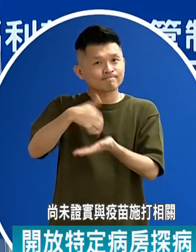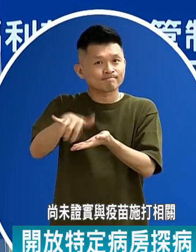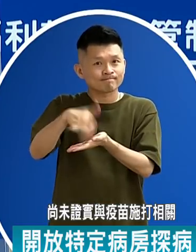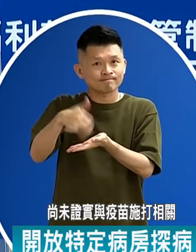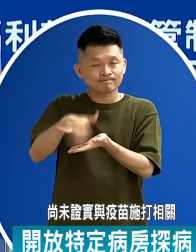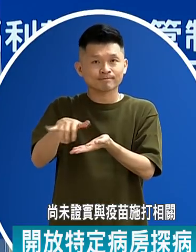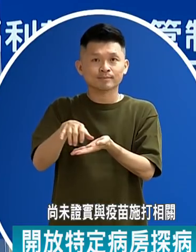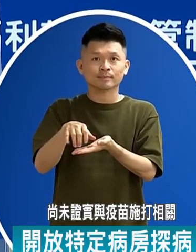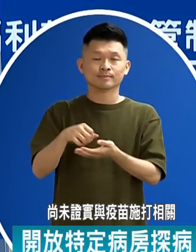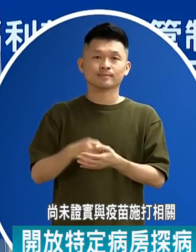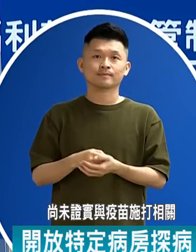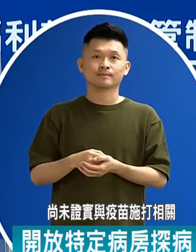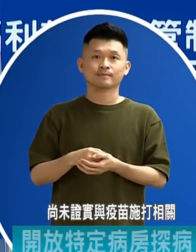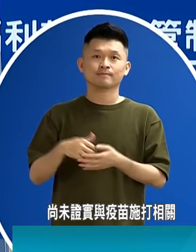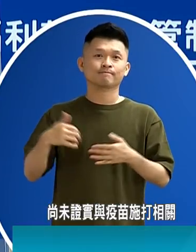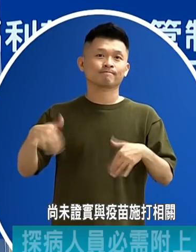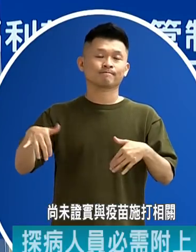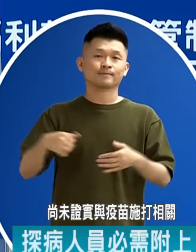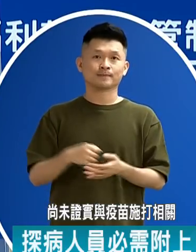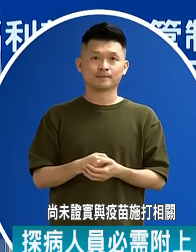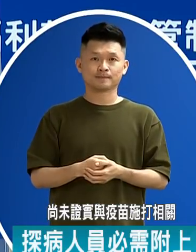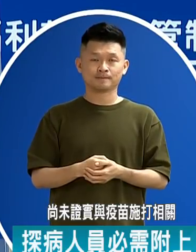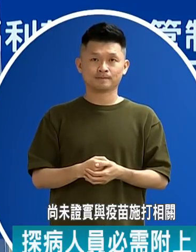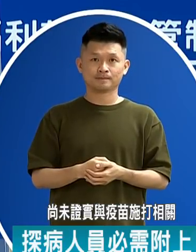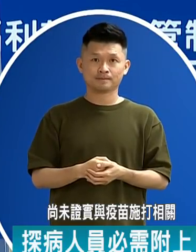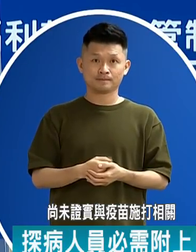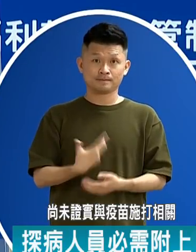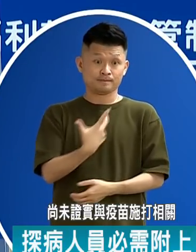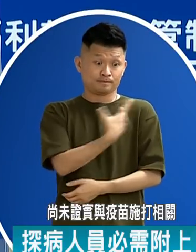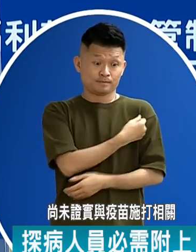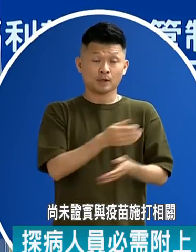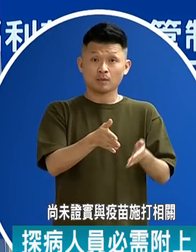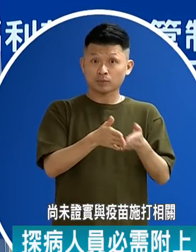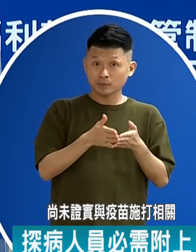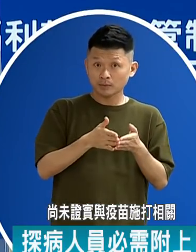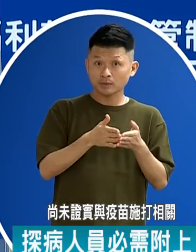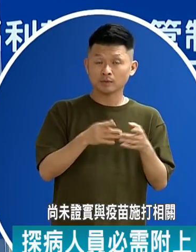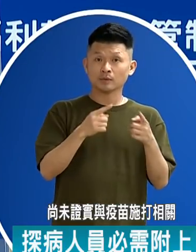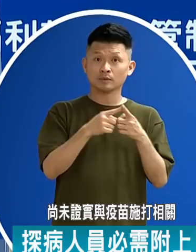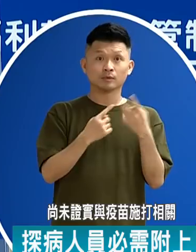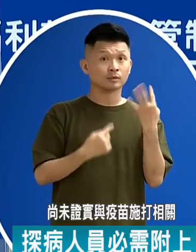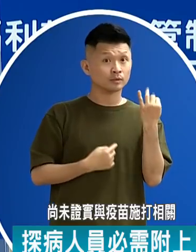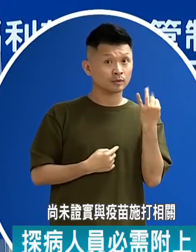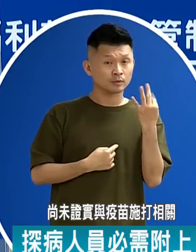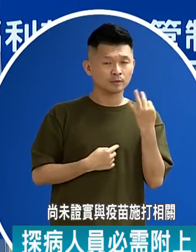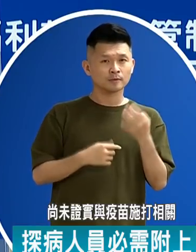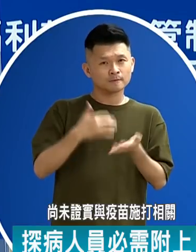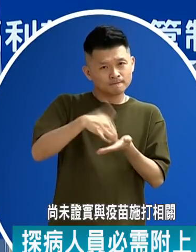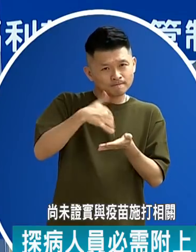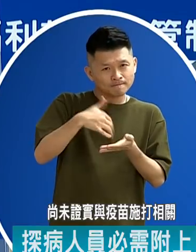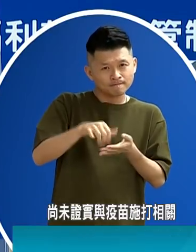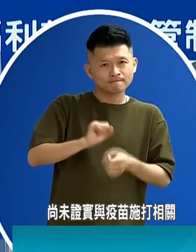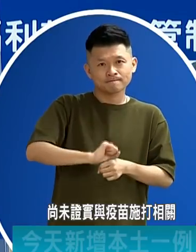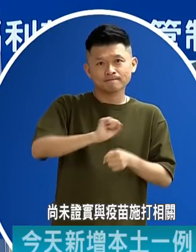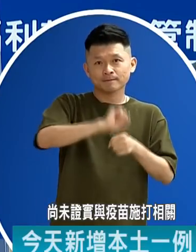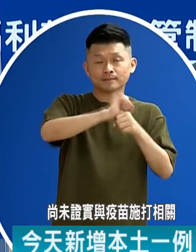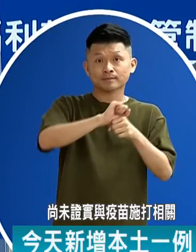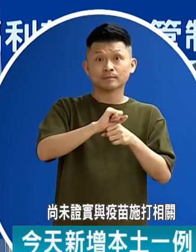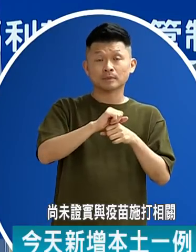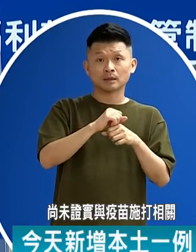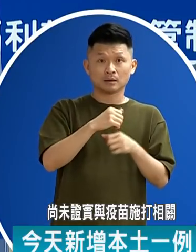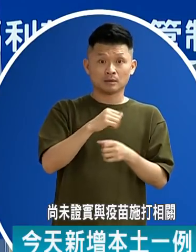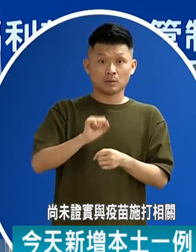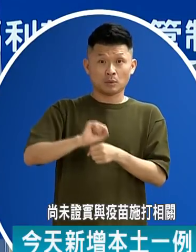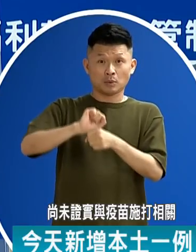下了哈，我们可以再算一下。不过我们天天都说要施打的这个人数推，哈，不断的计算。那到高峰期大